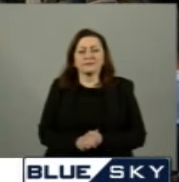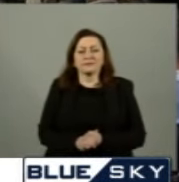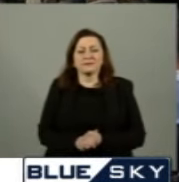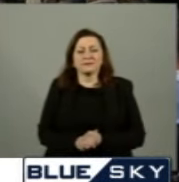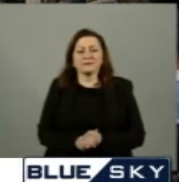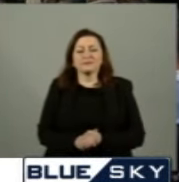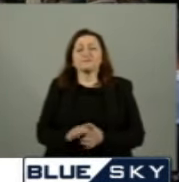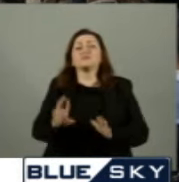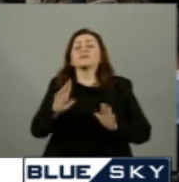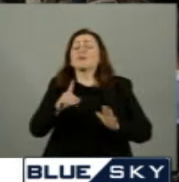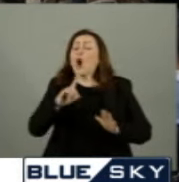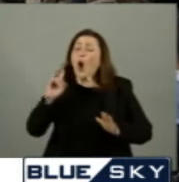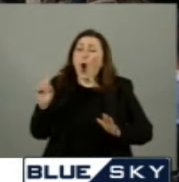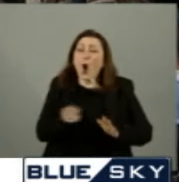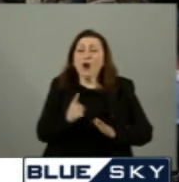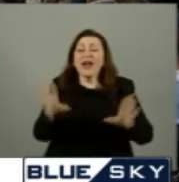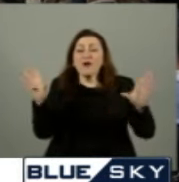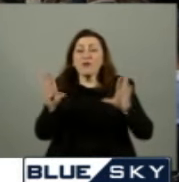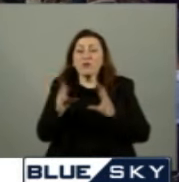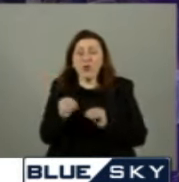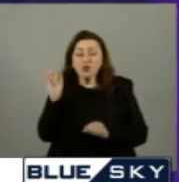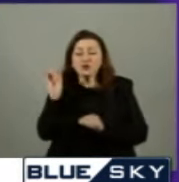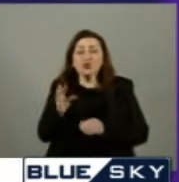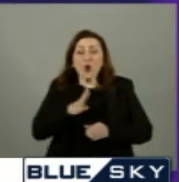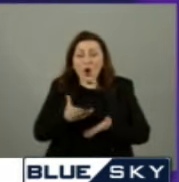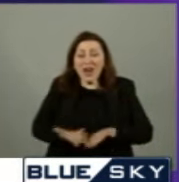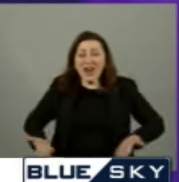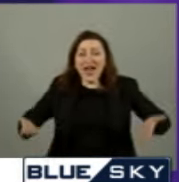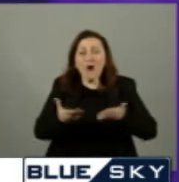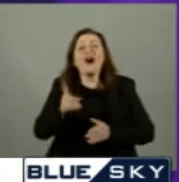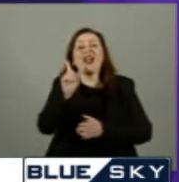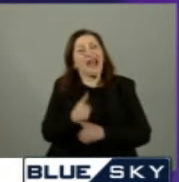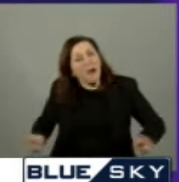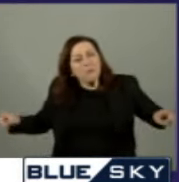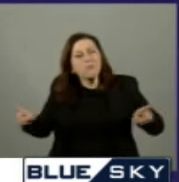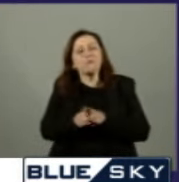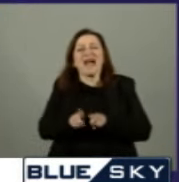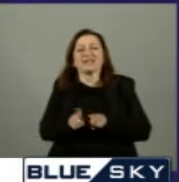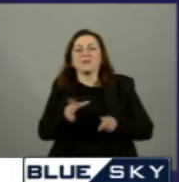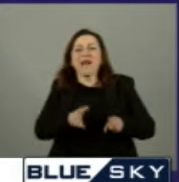Τα πάντα για το λαό, από το λαό, με το λαό.